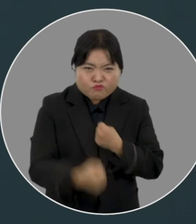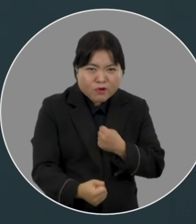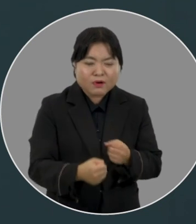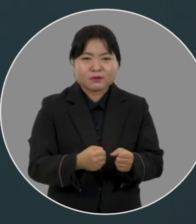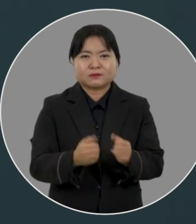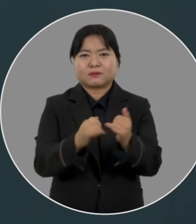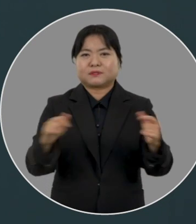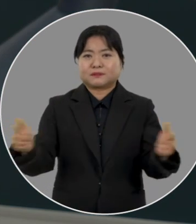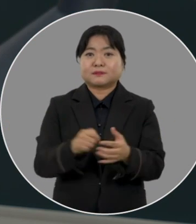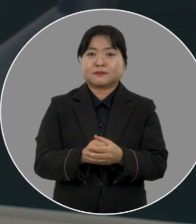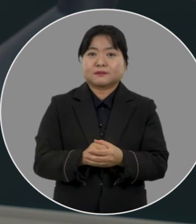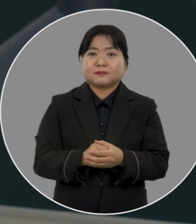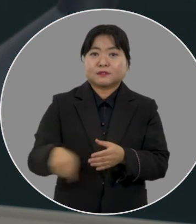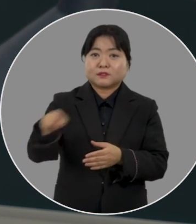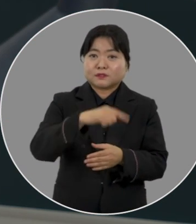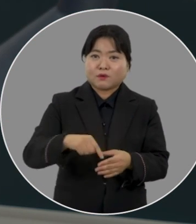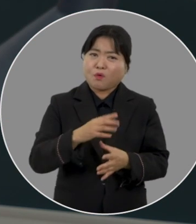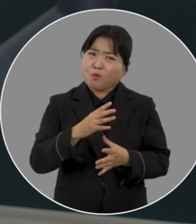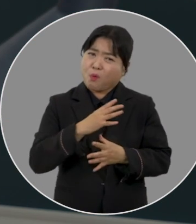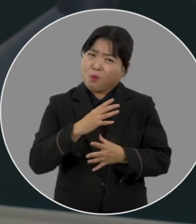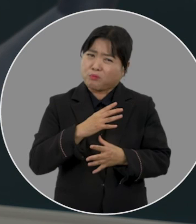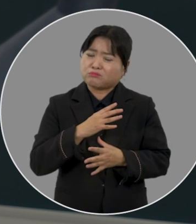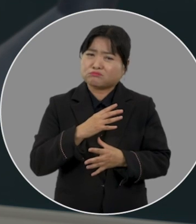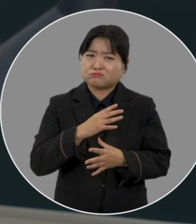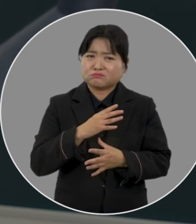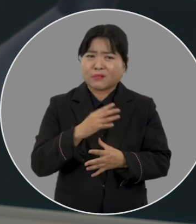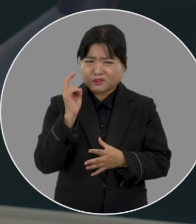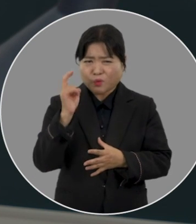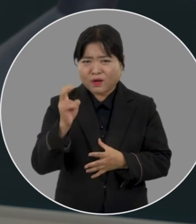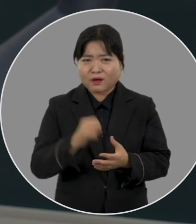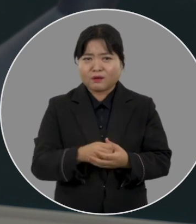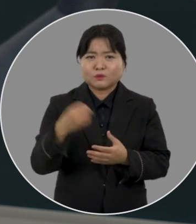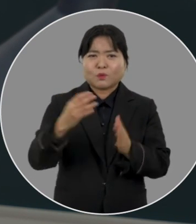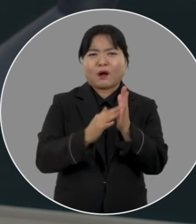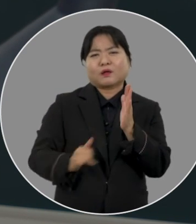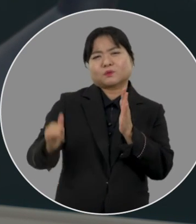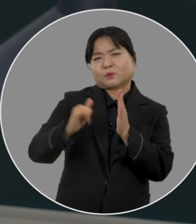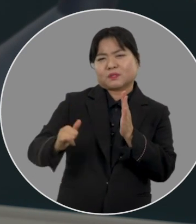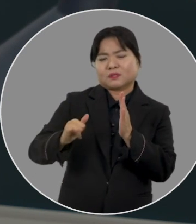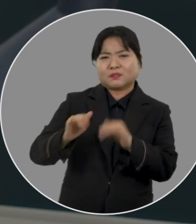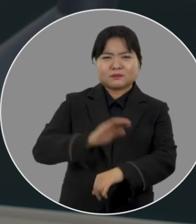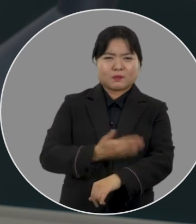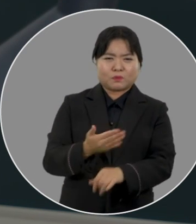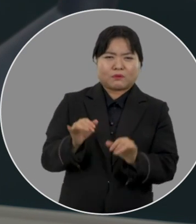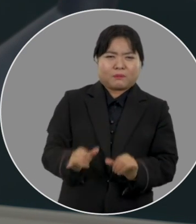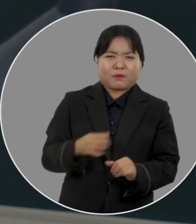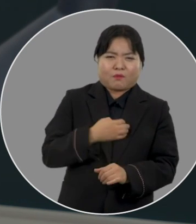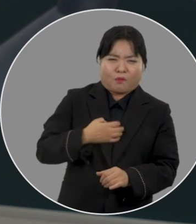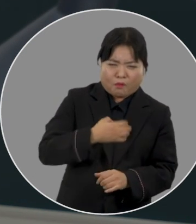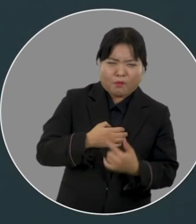위험을 무릅썼던 사람들. 이들이 겁나지 않았을까요? 또 가족이 잘못되지 않을까